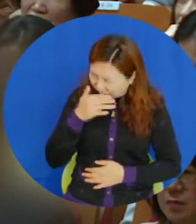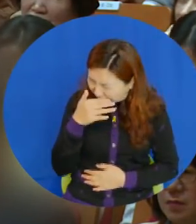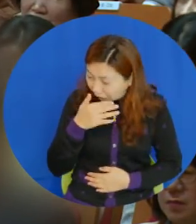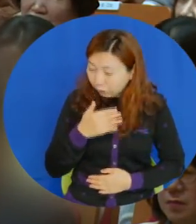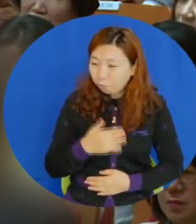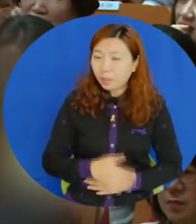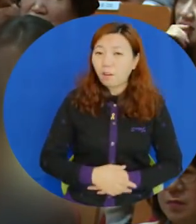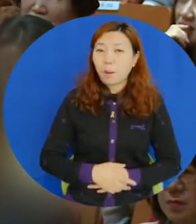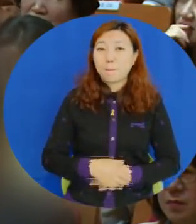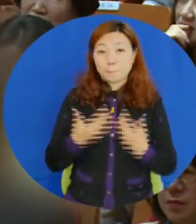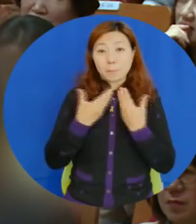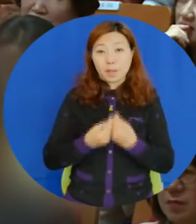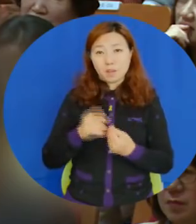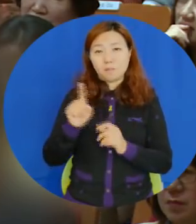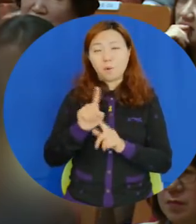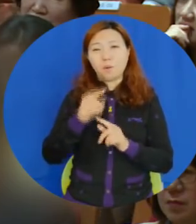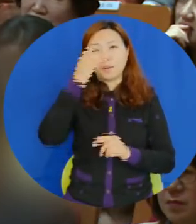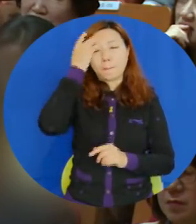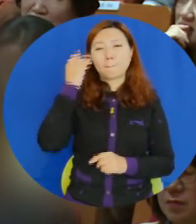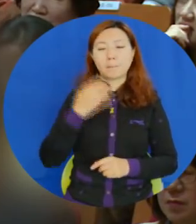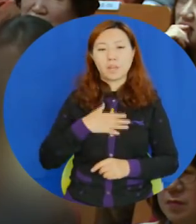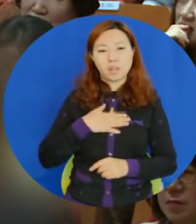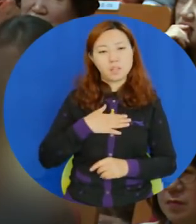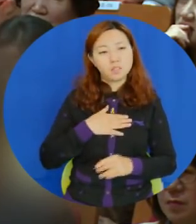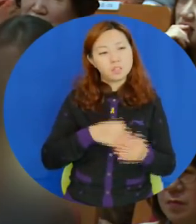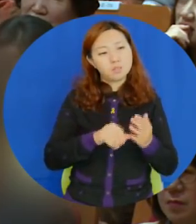당연해서 선택을 해왔는데, 예를 들어,